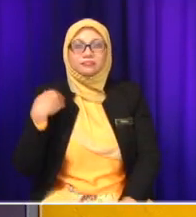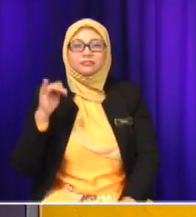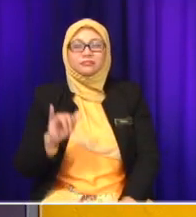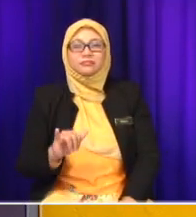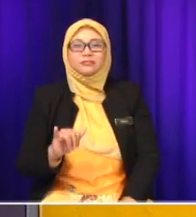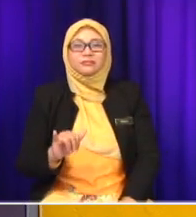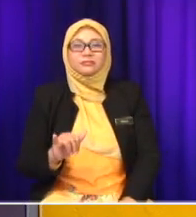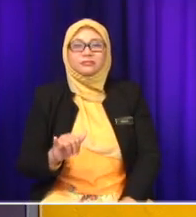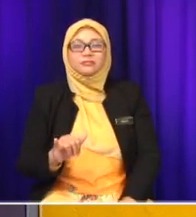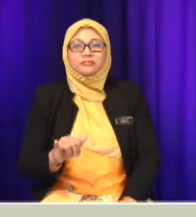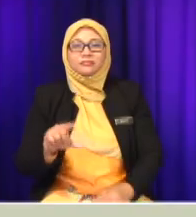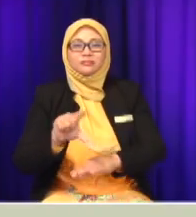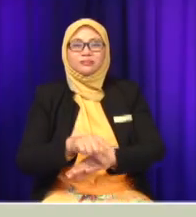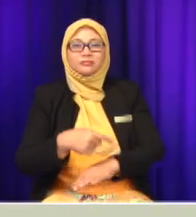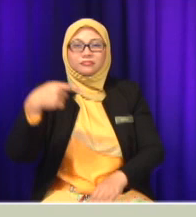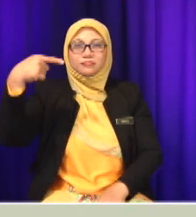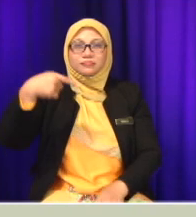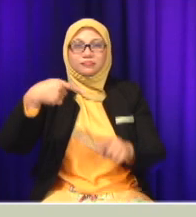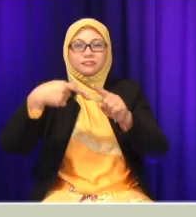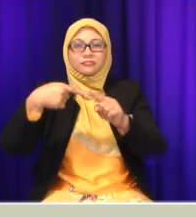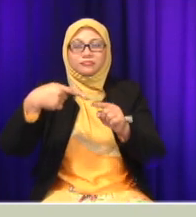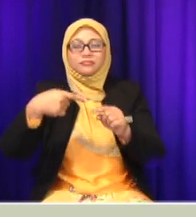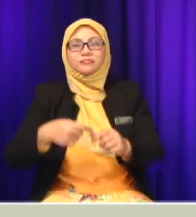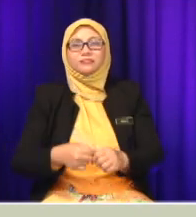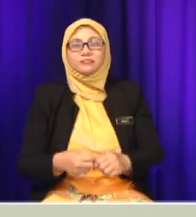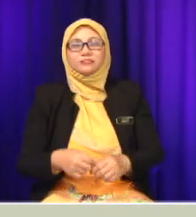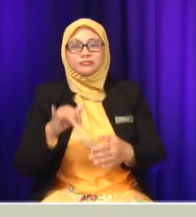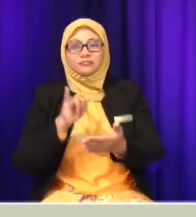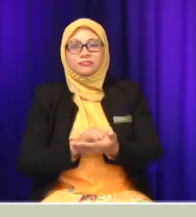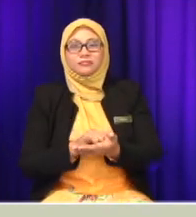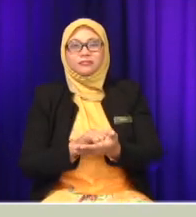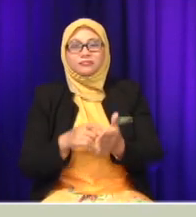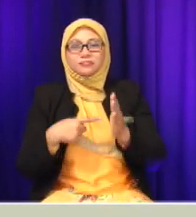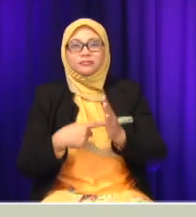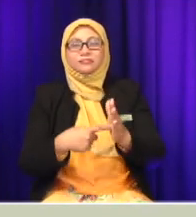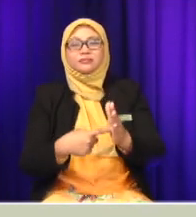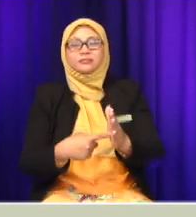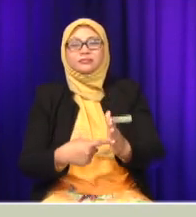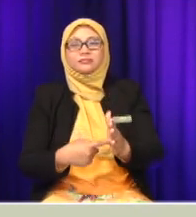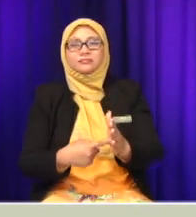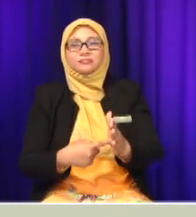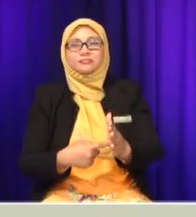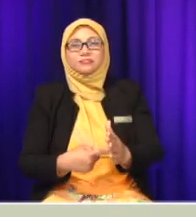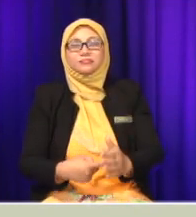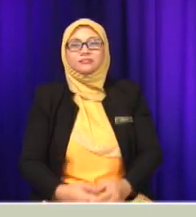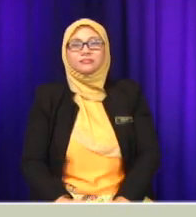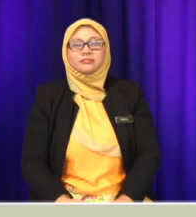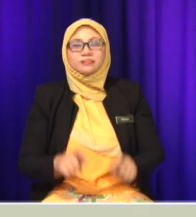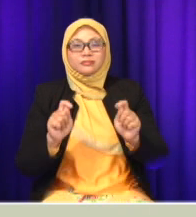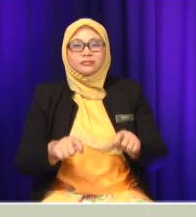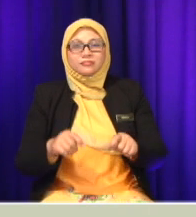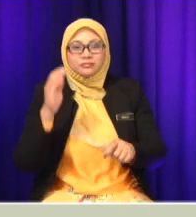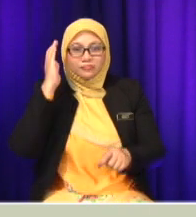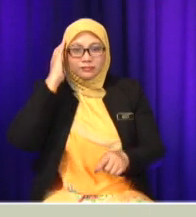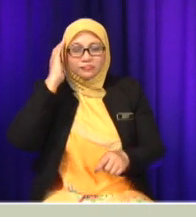ataupun tanda anak panah menghala ke bawah menunjukkan itu adalah arah aliran ekzos jadi kedudukan omboh Mesti kena kenal pasti